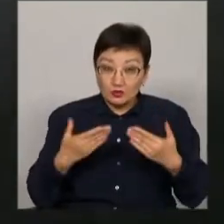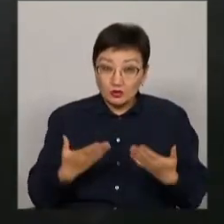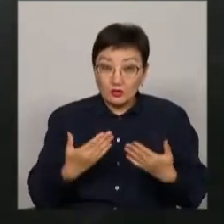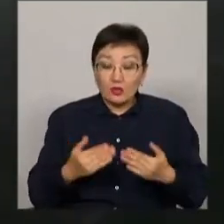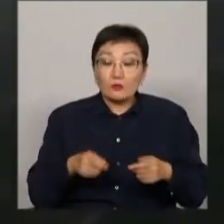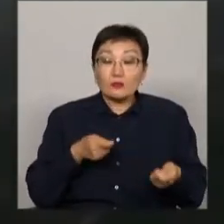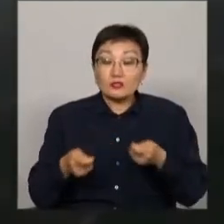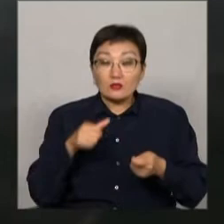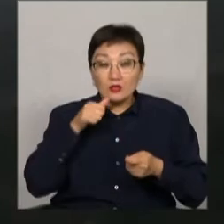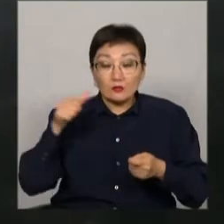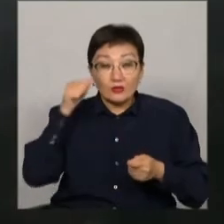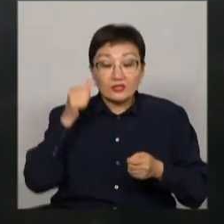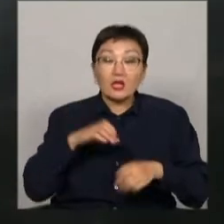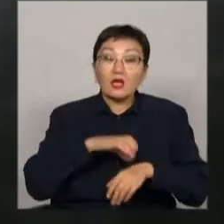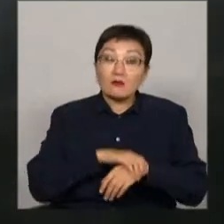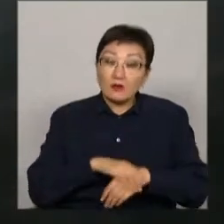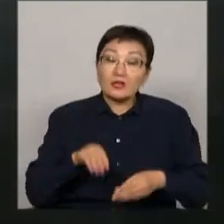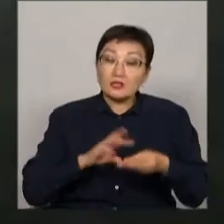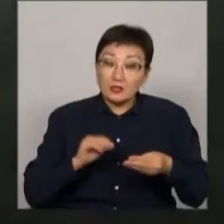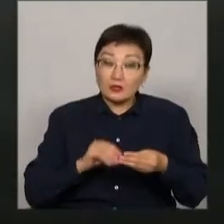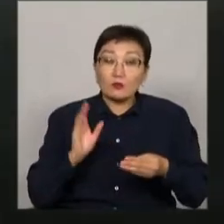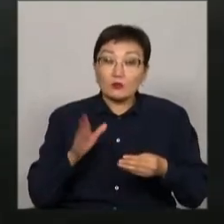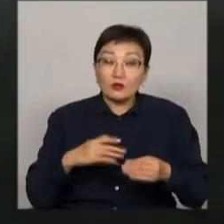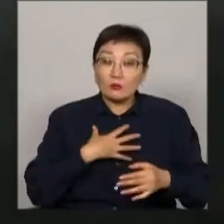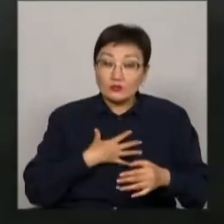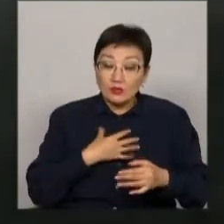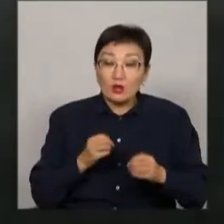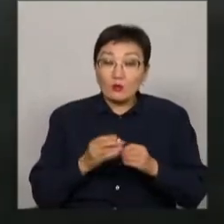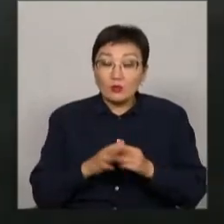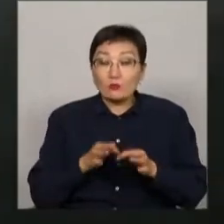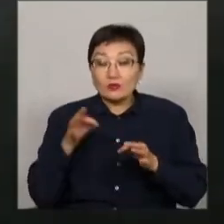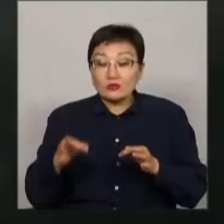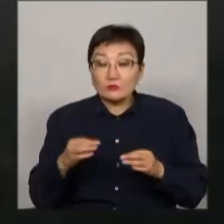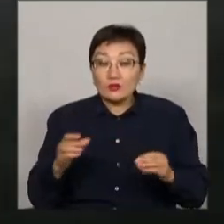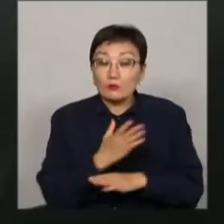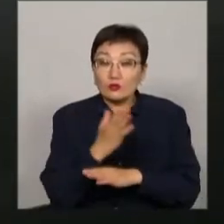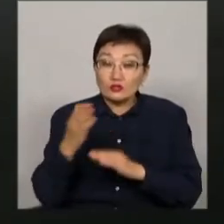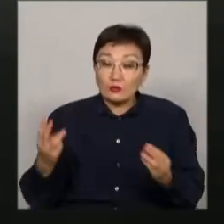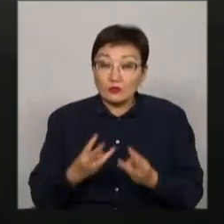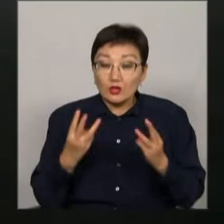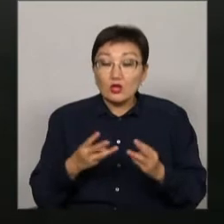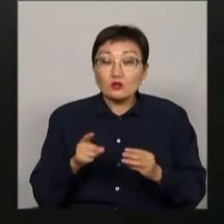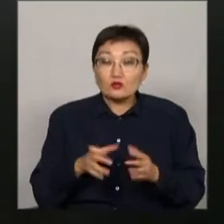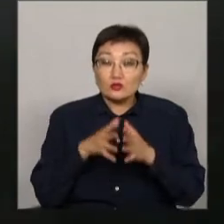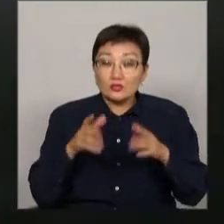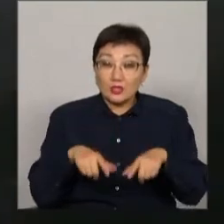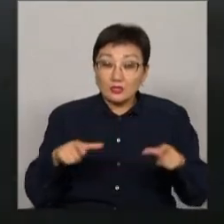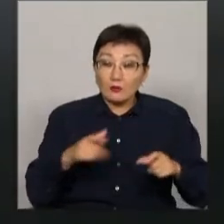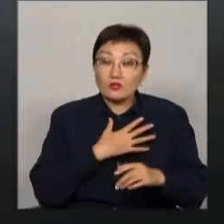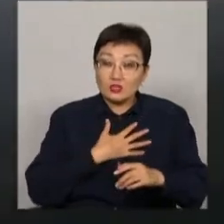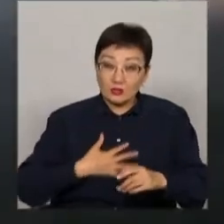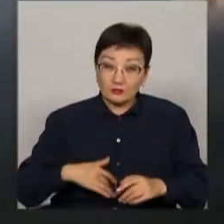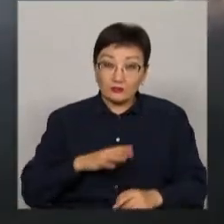ел билігі былтырғы жағдай қайталанама деп алаңдап отыр. Ол кезде 13 провинцияда орман өртеніп, 100-ден аса адам жарақат алған